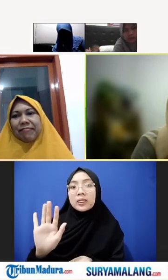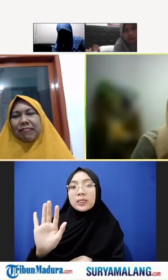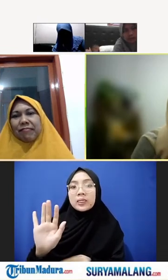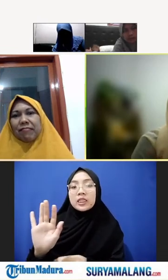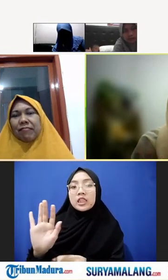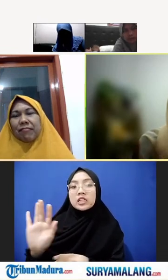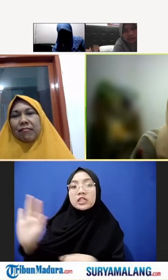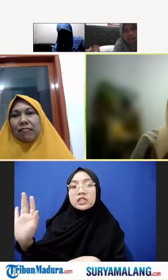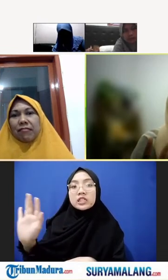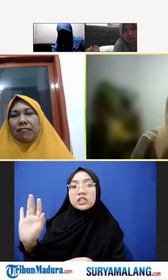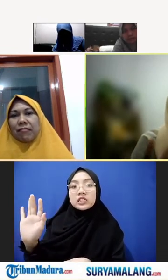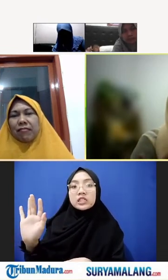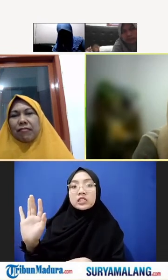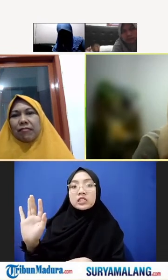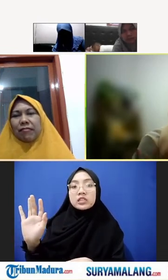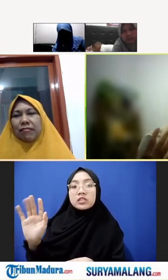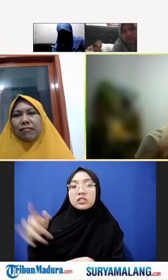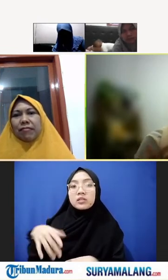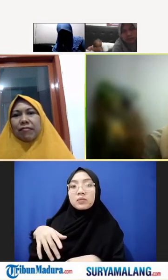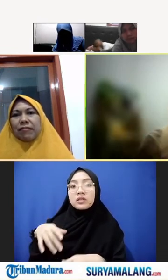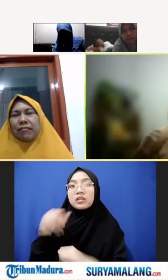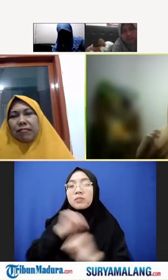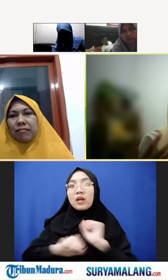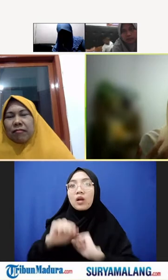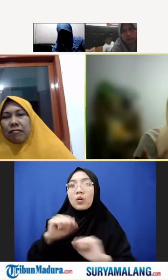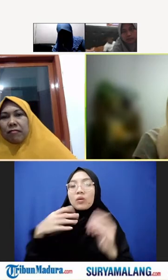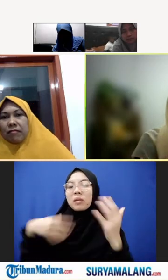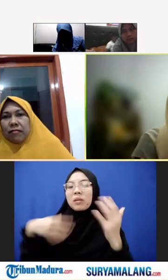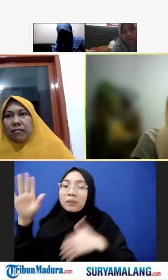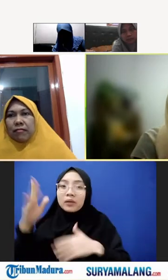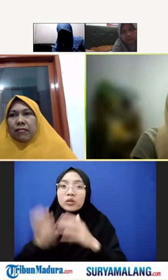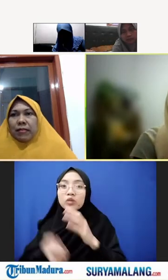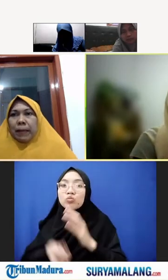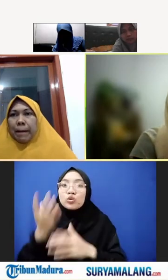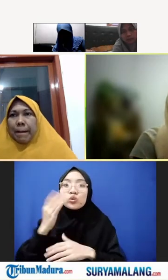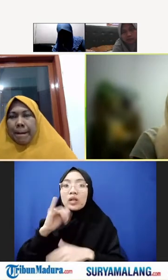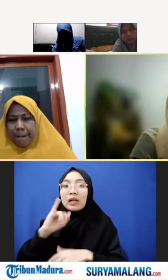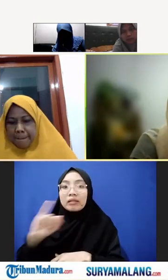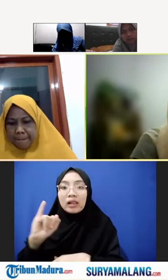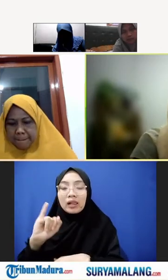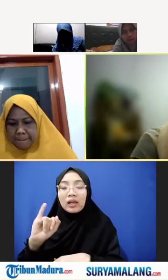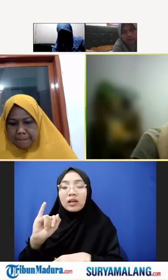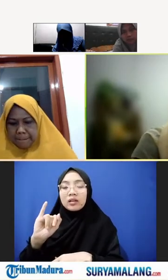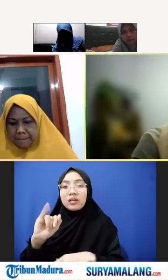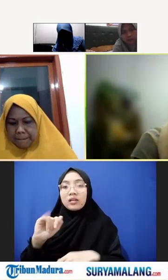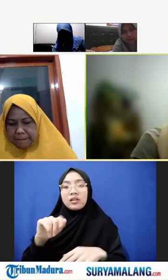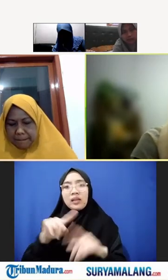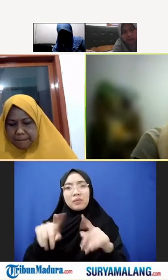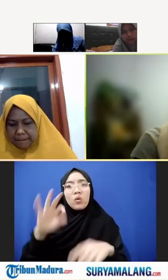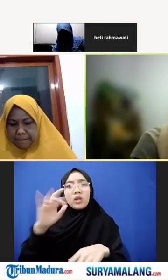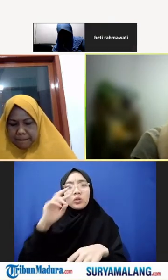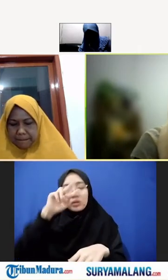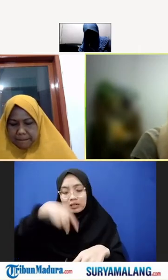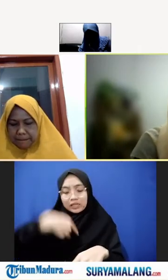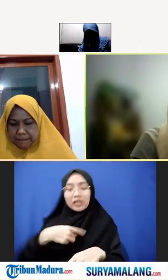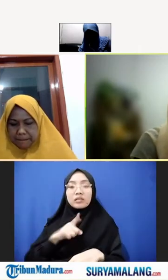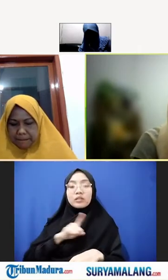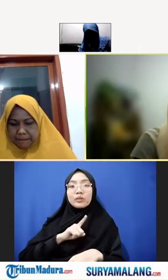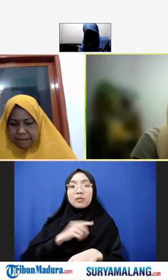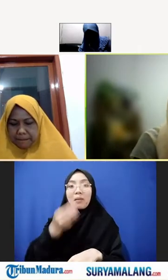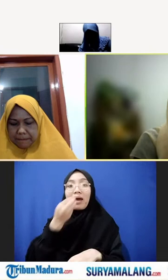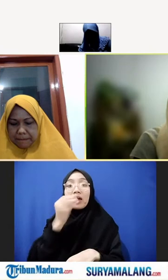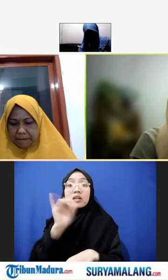jadi hyper, perilakunya jadi banyak yang muncul yang tidak bagus gitu. Nah, orang tua cek juga makanannya, jangan-jangan